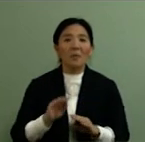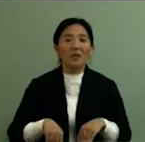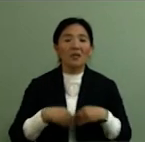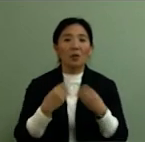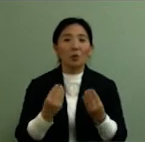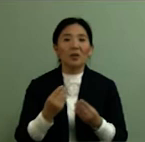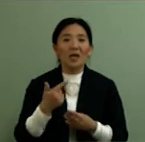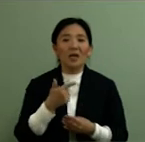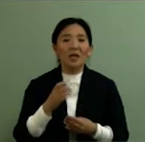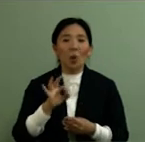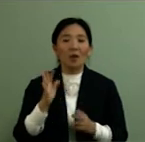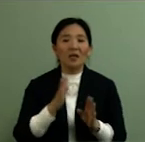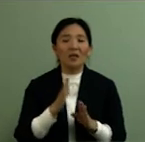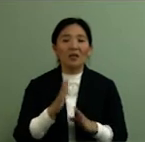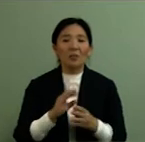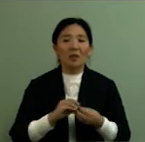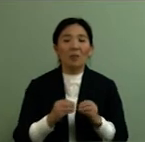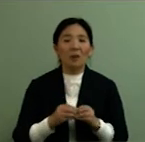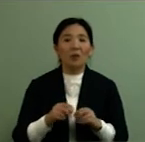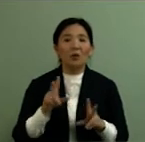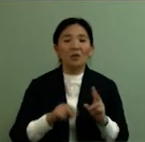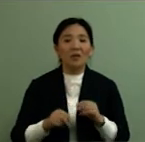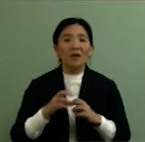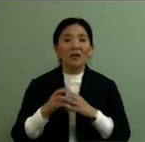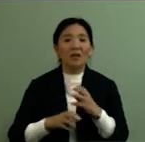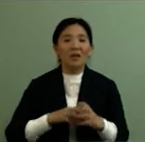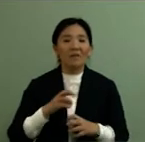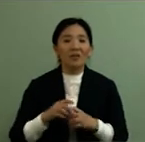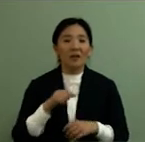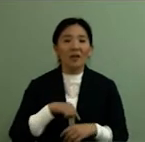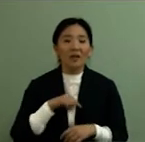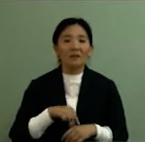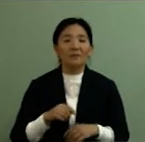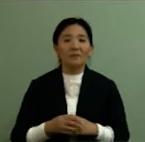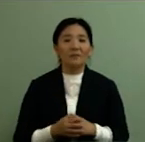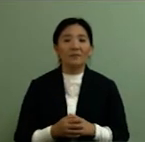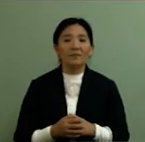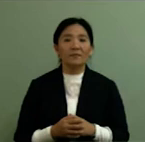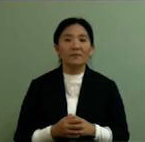придает геоэкологическим проблемам, ребята, географический характер.